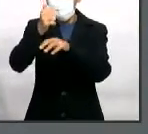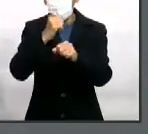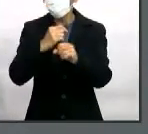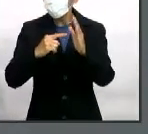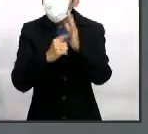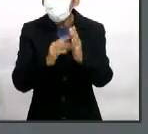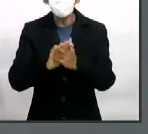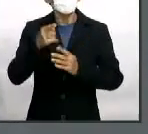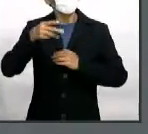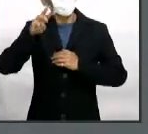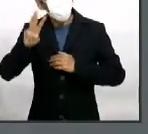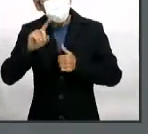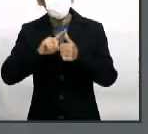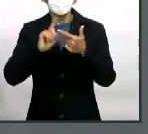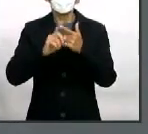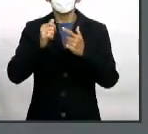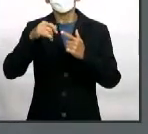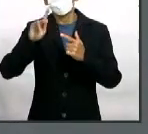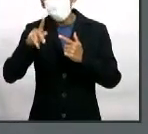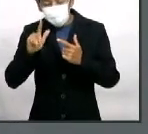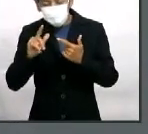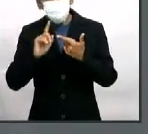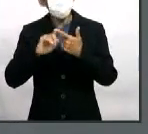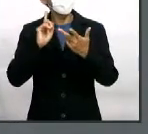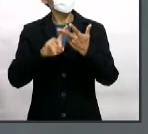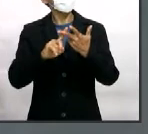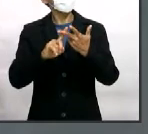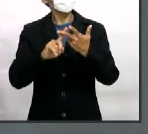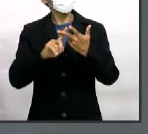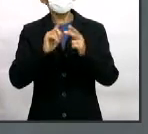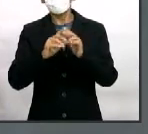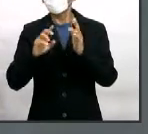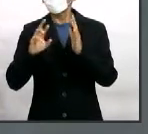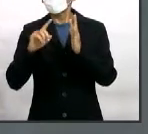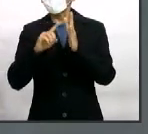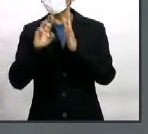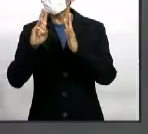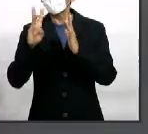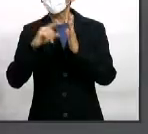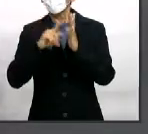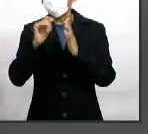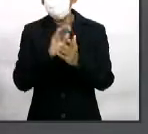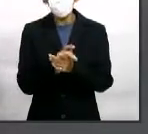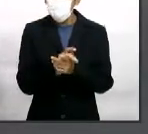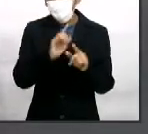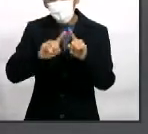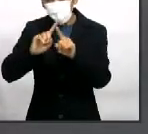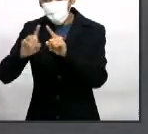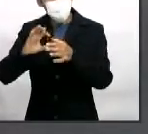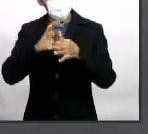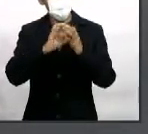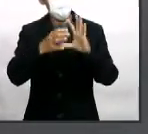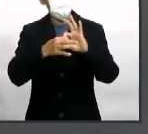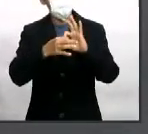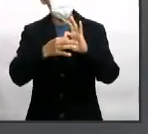างเช่นพี่ประวัติวโฮลำพี่อัมพัยเสือเหลืองหรือพี่เรวัตตานะอะไรพวกเนี้ยพี่สายชนคนเจนพวกเนี้ยก็จะเป็นนักกีฬ